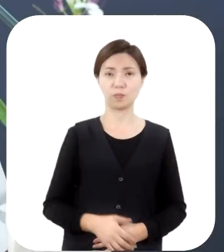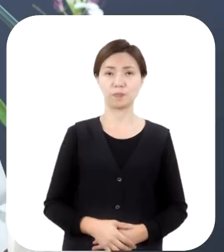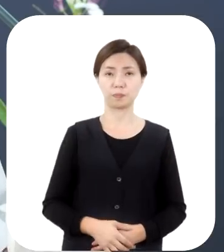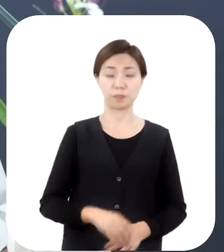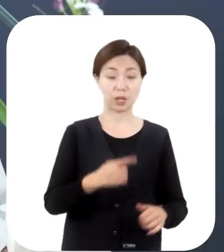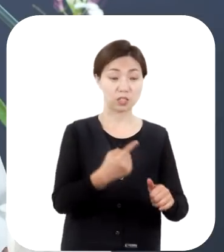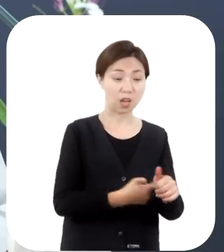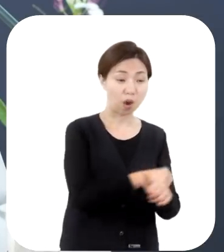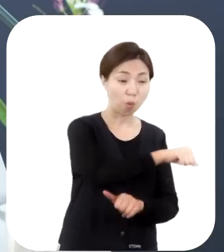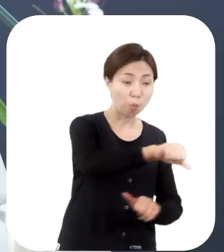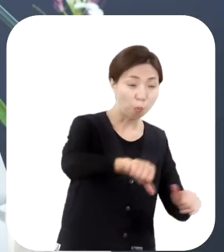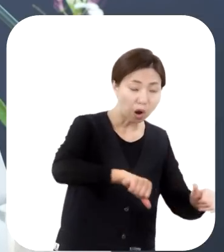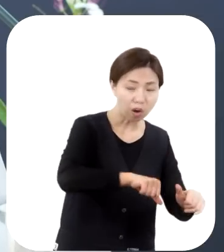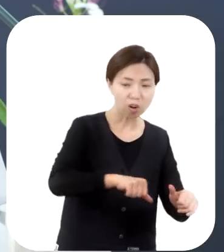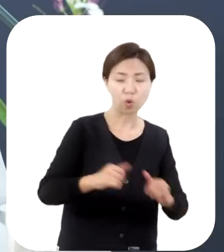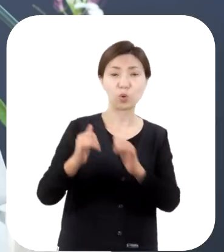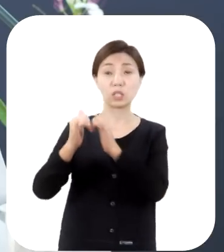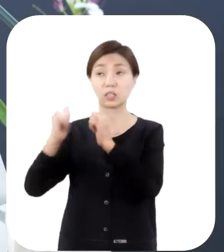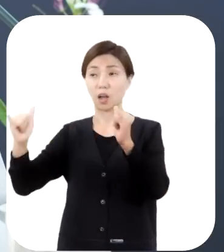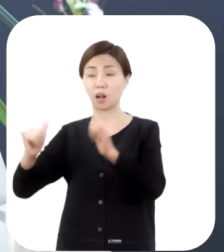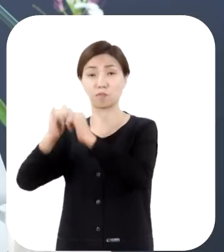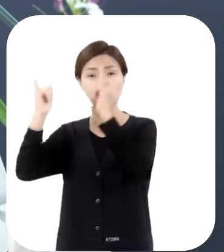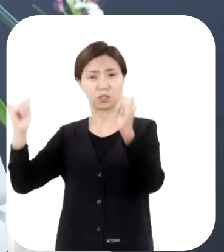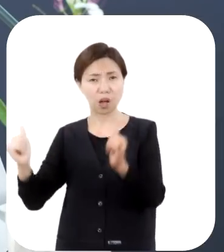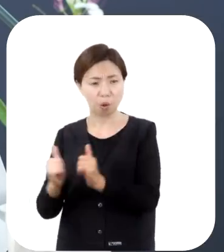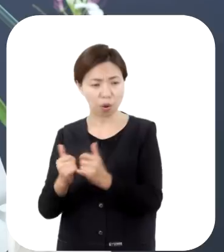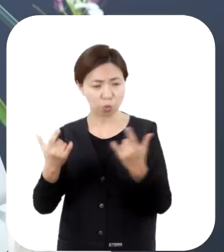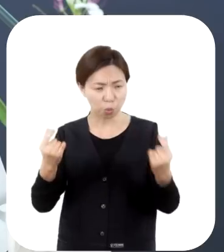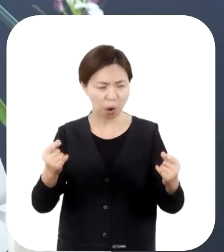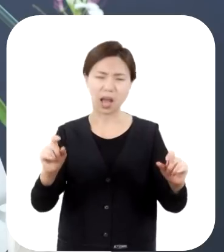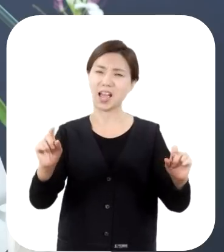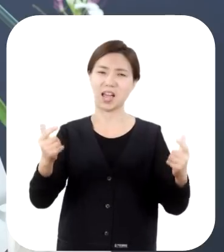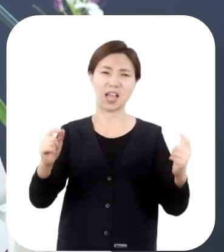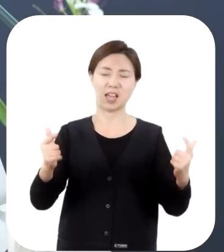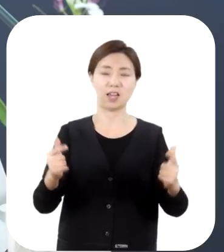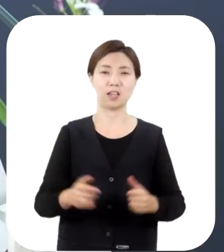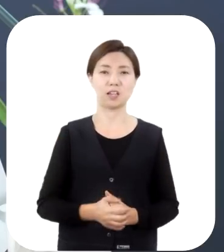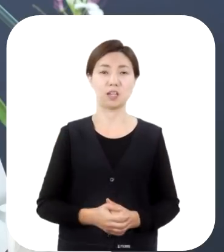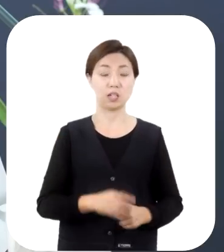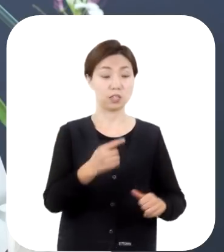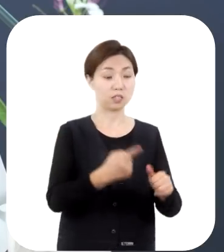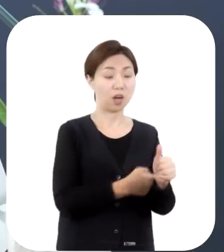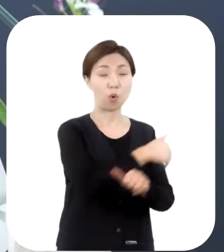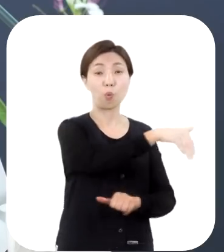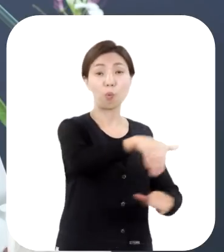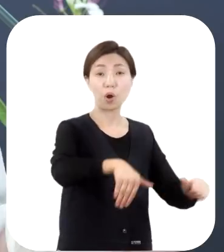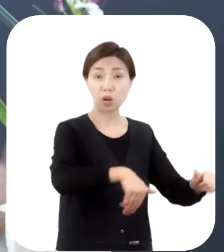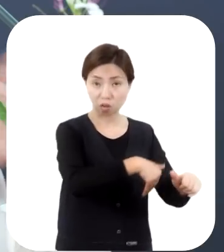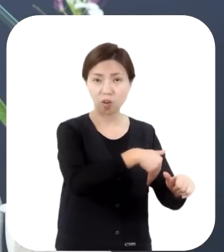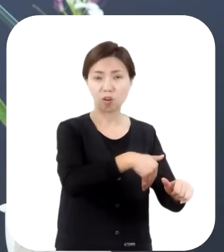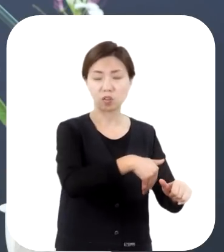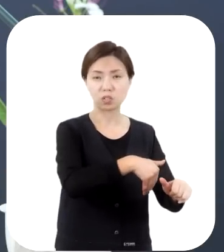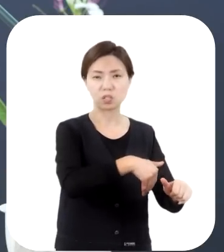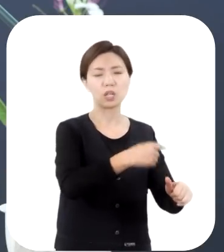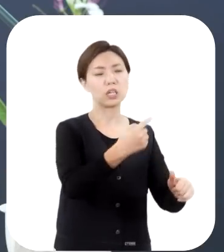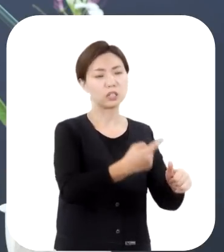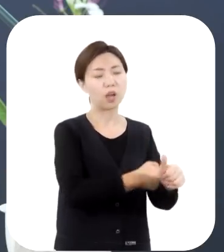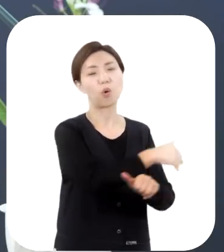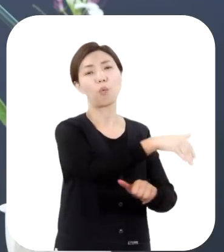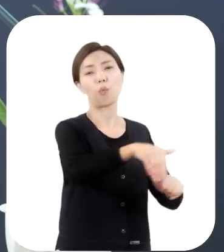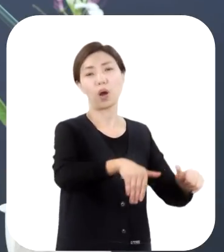그러니까 여기서 자연 생태계에 대해서와 인간 사회계를 동일하게 보는데, 자연